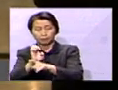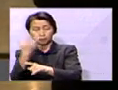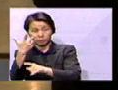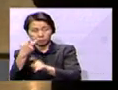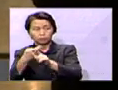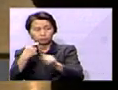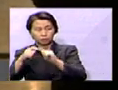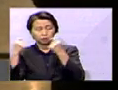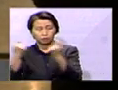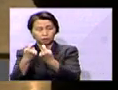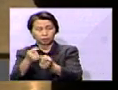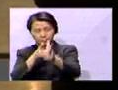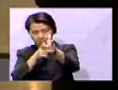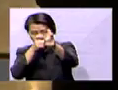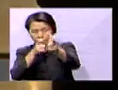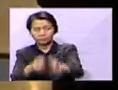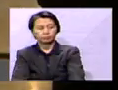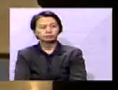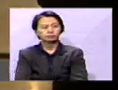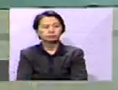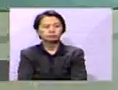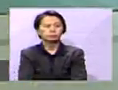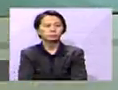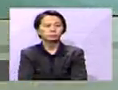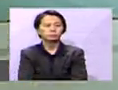dari skuad menembak.